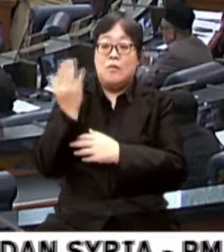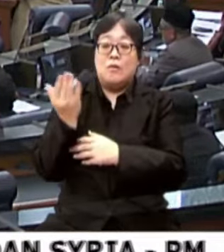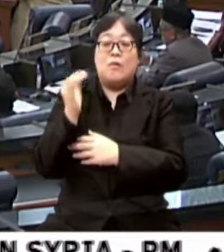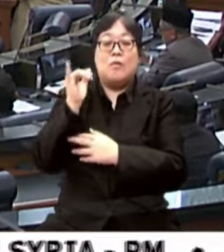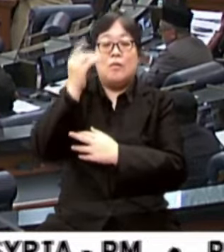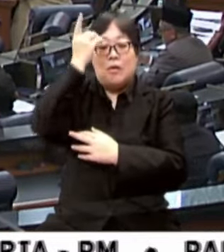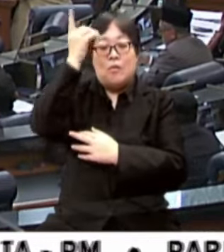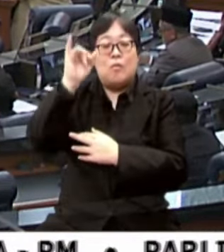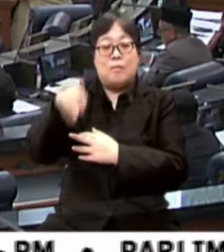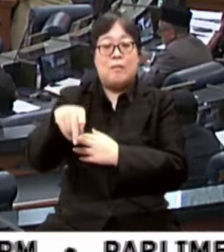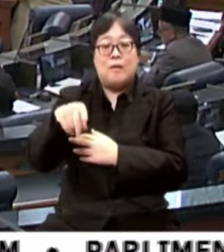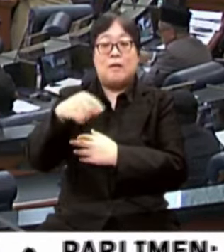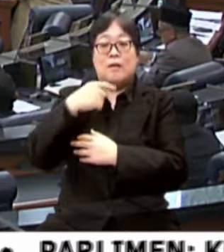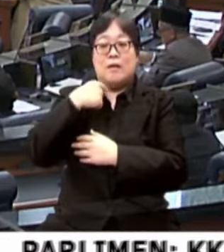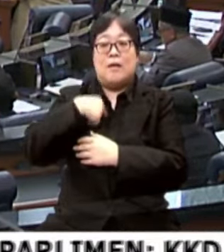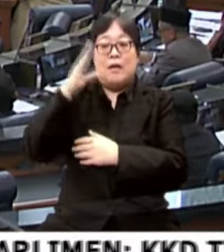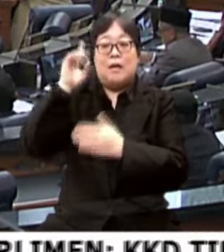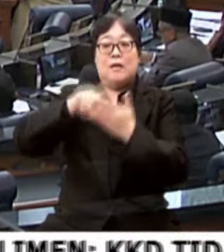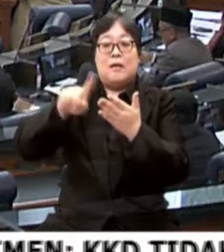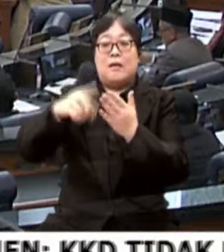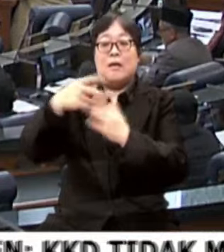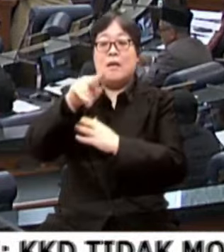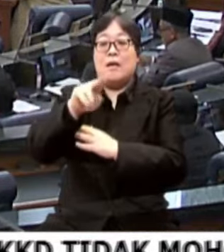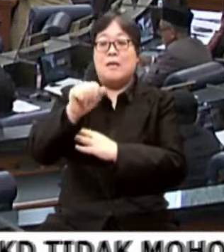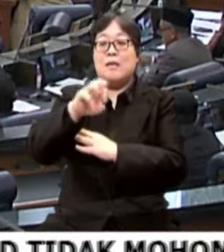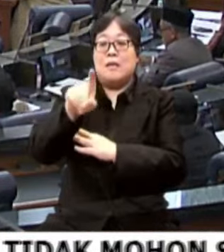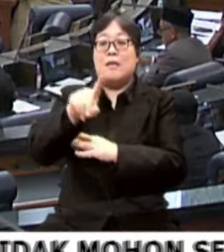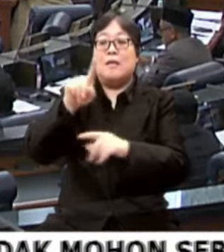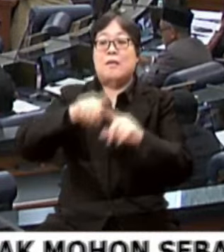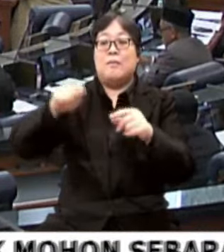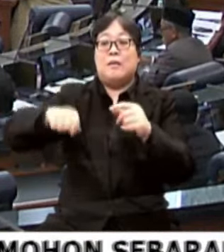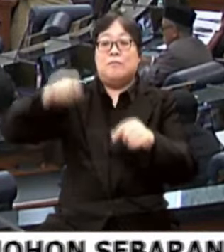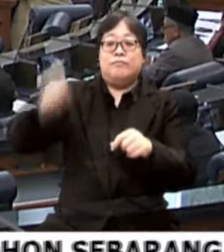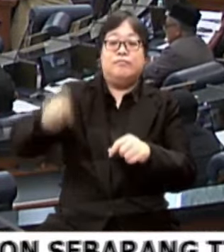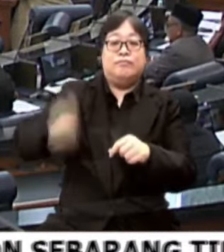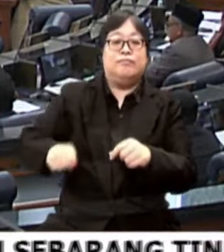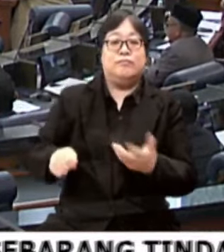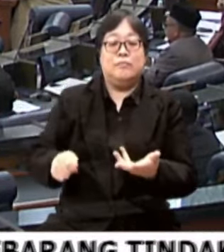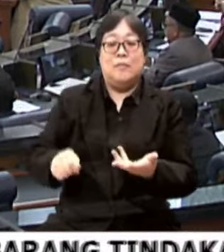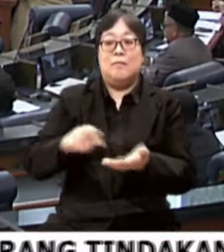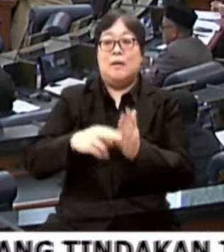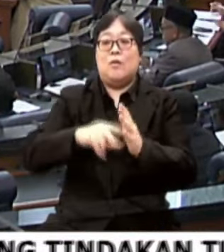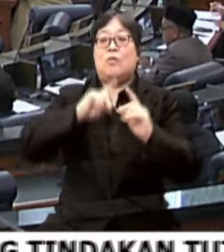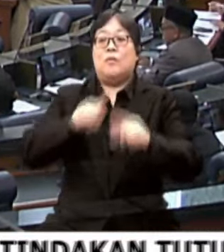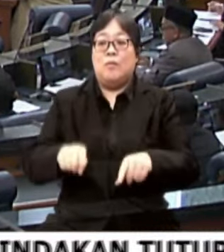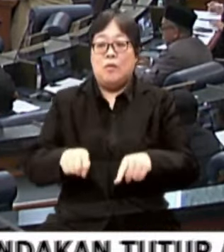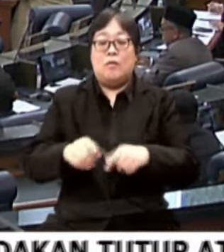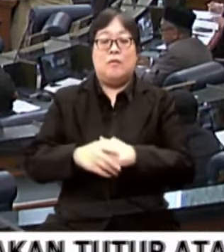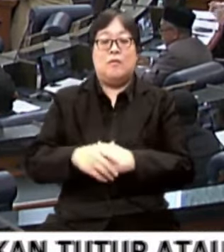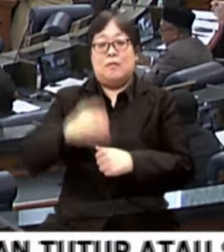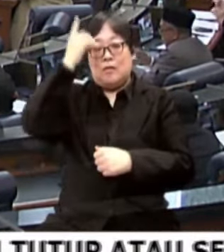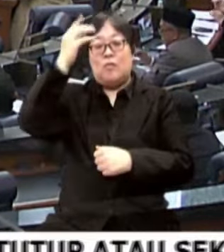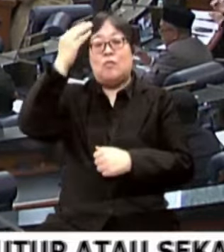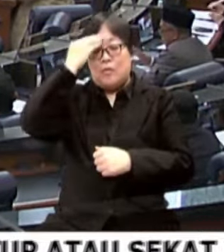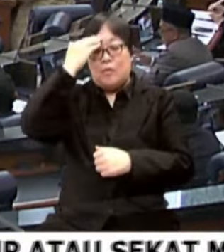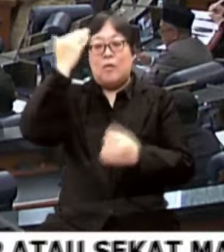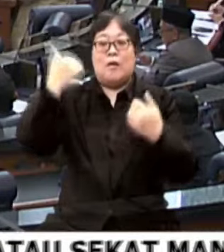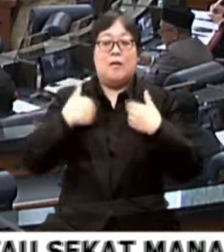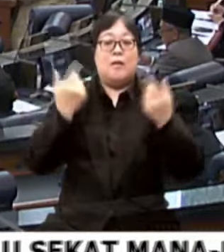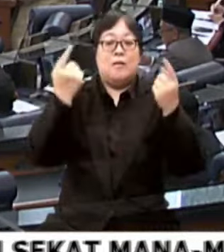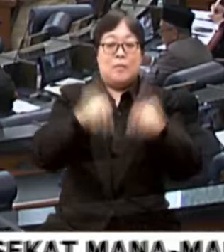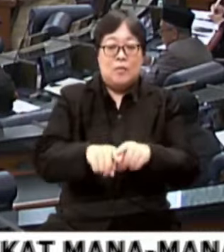menyebut saya akan melihat tetapi maknanya respon lah dan itu yang betul tahu